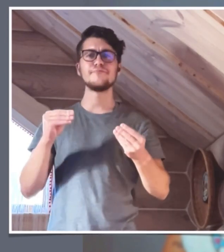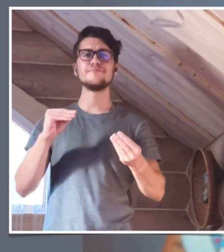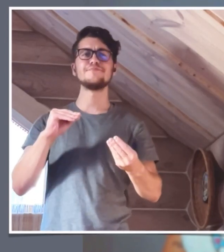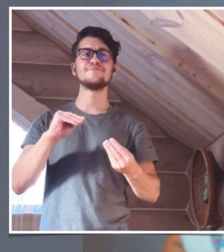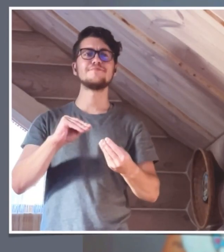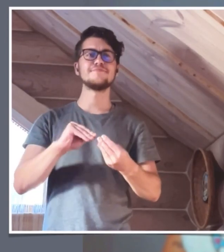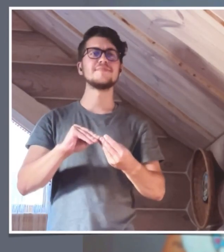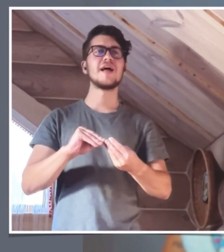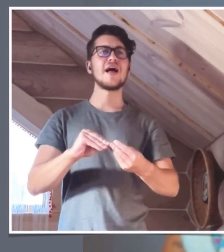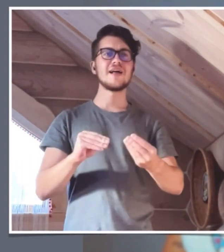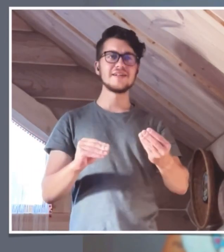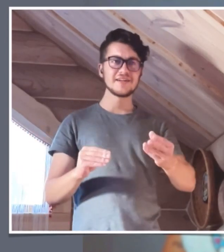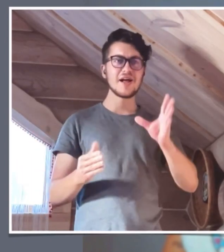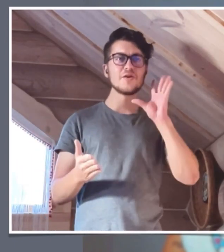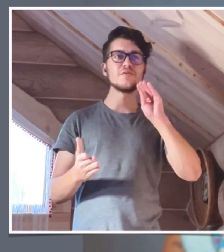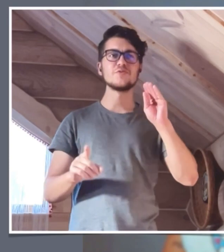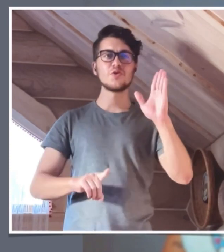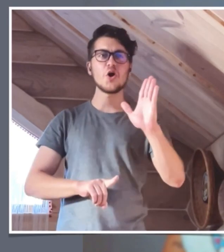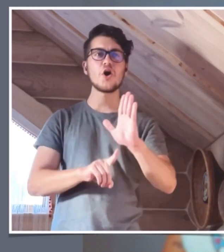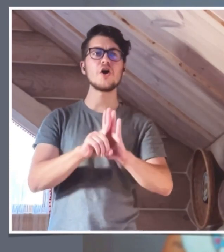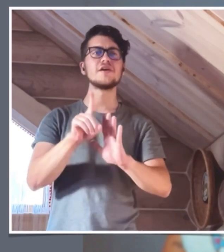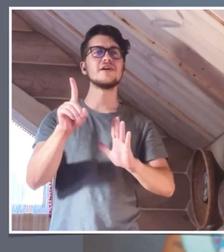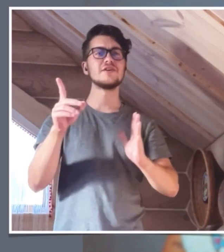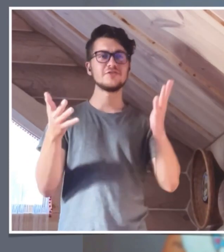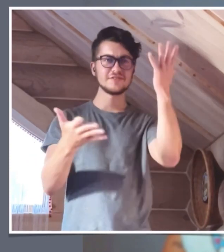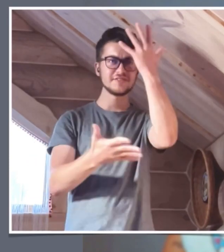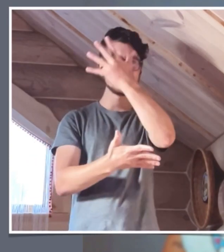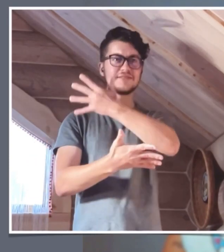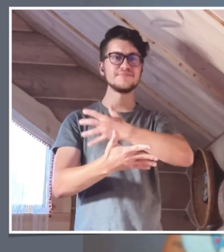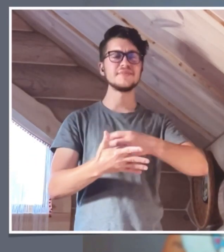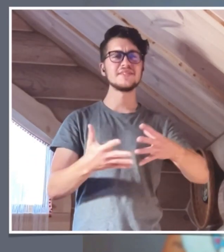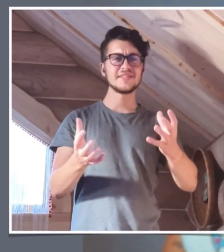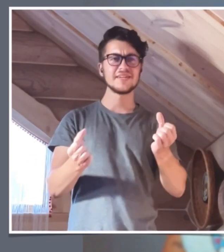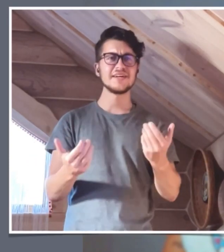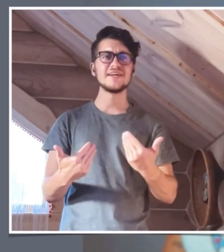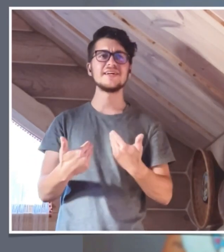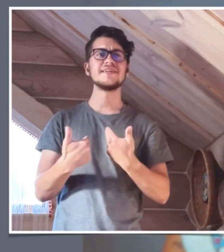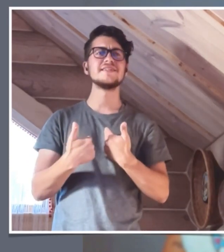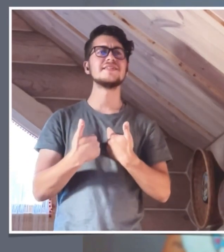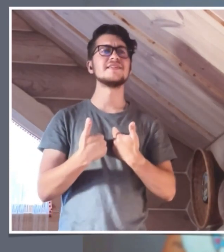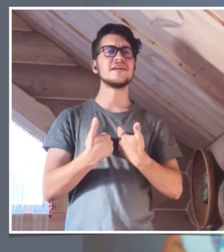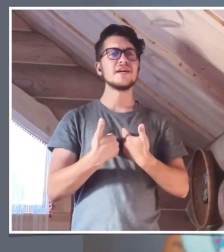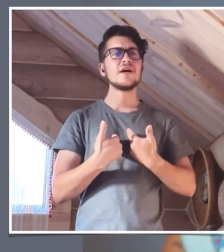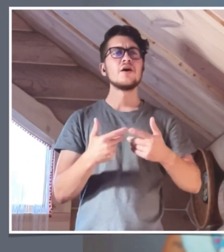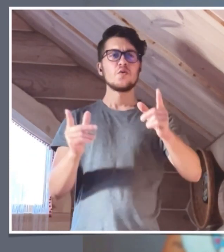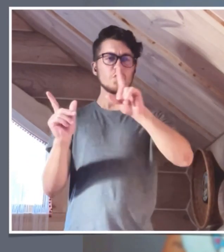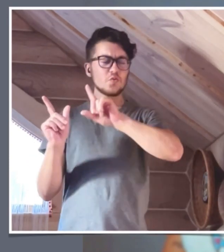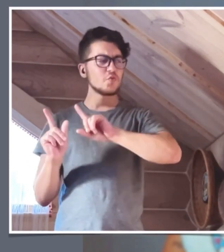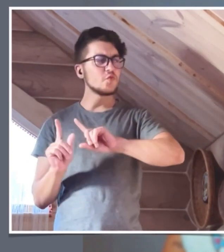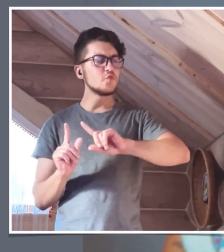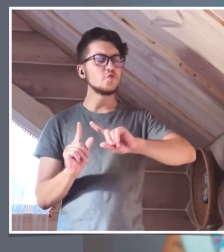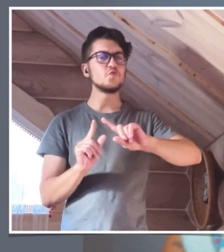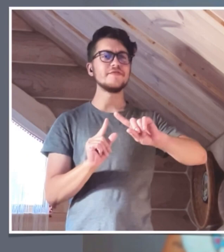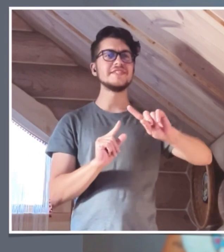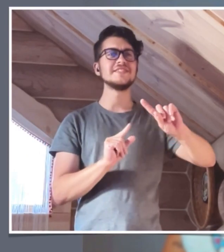кабин когда наступит ночь забери у